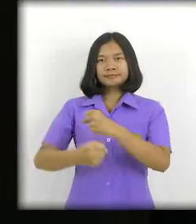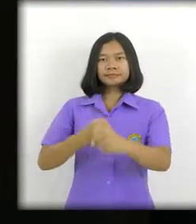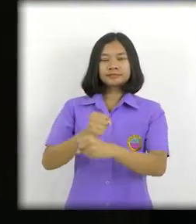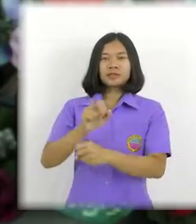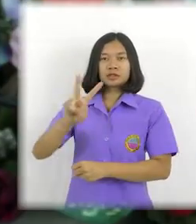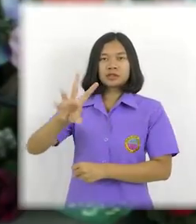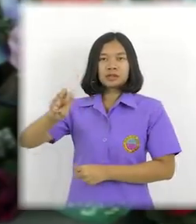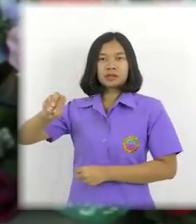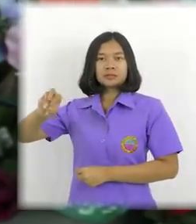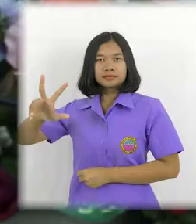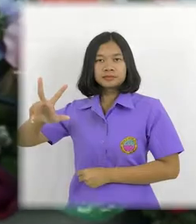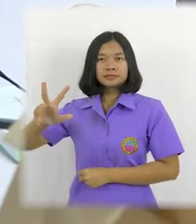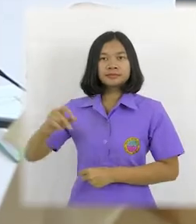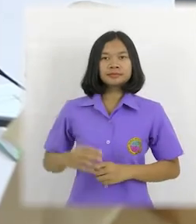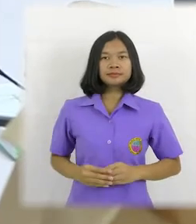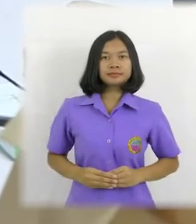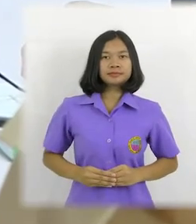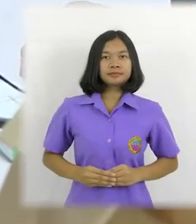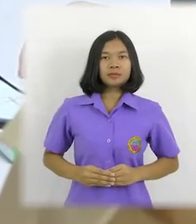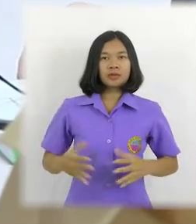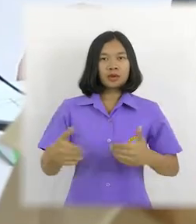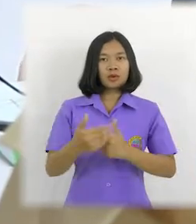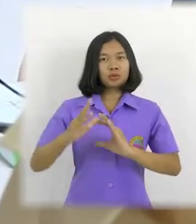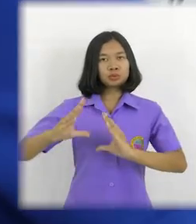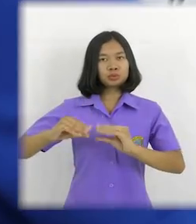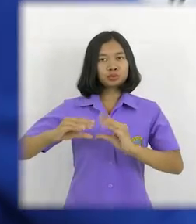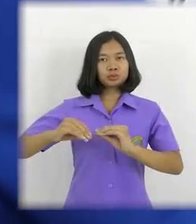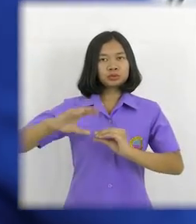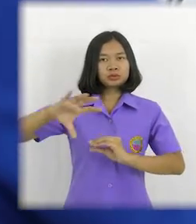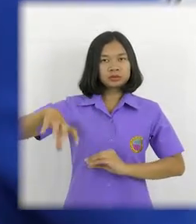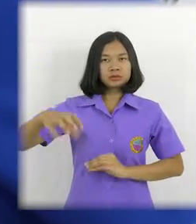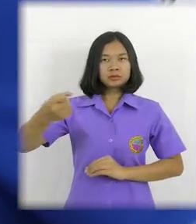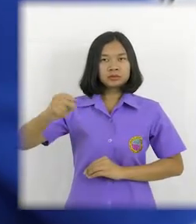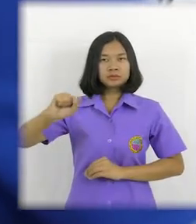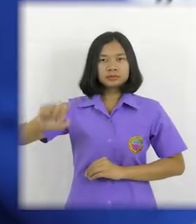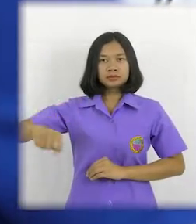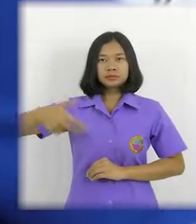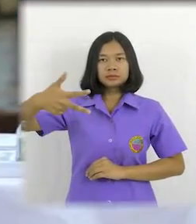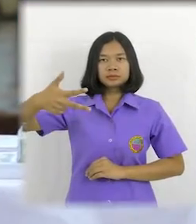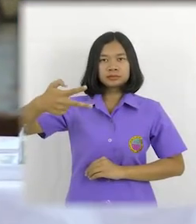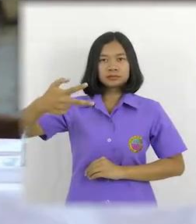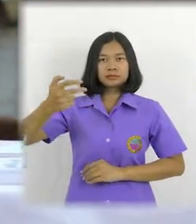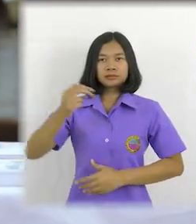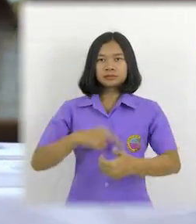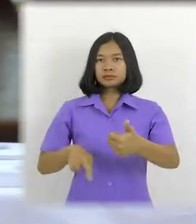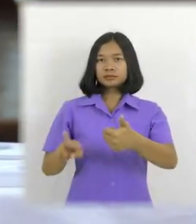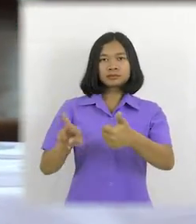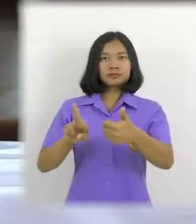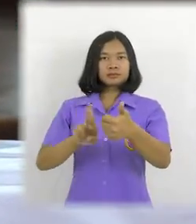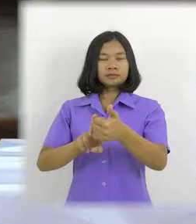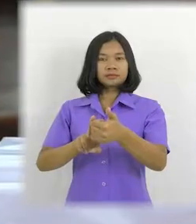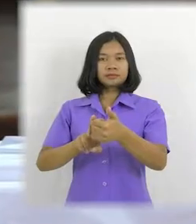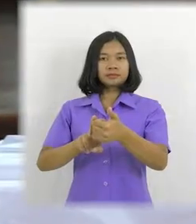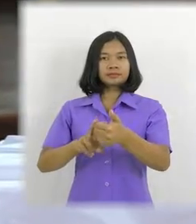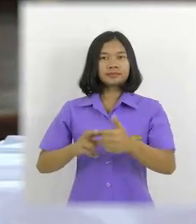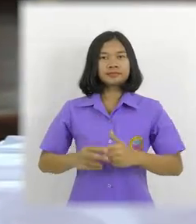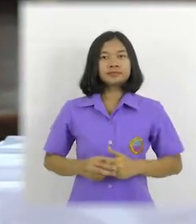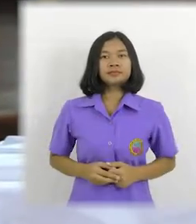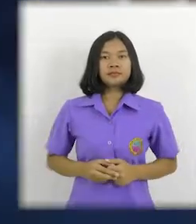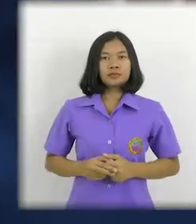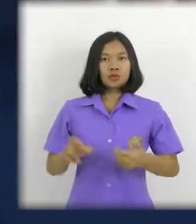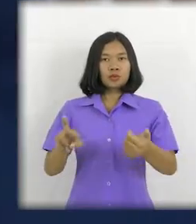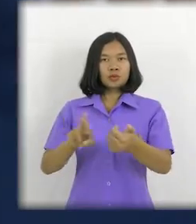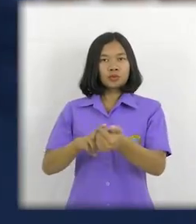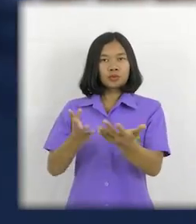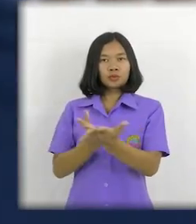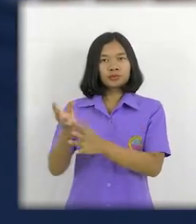ในประจำปีการศึกษา2563ณห้องประชุมสร้อยสุวรรณาชั้น3อาคาร10โดยรองศาสตราจารย์ดร.จิตติ กิตติ